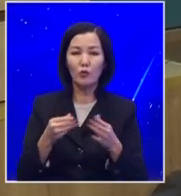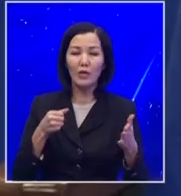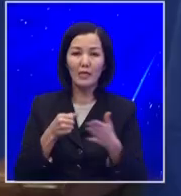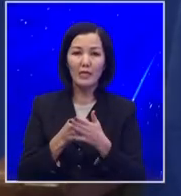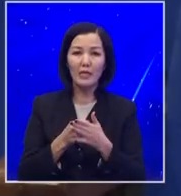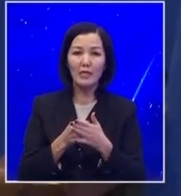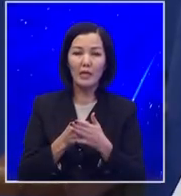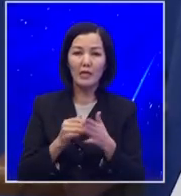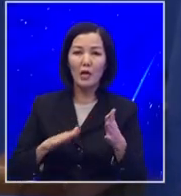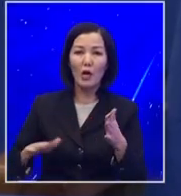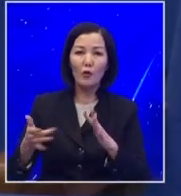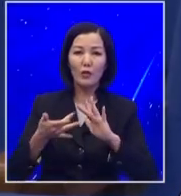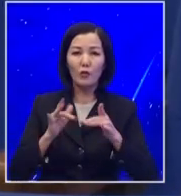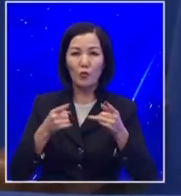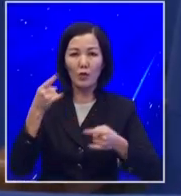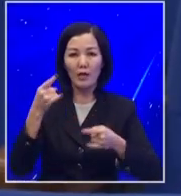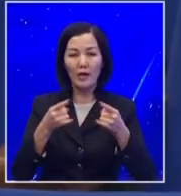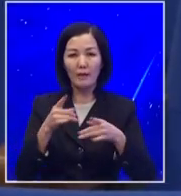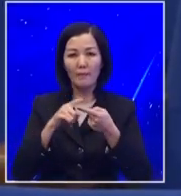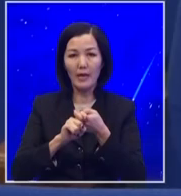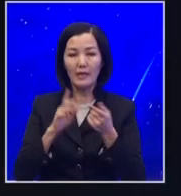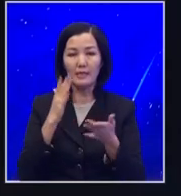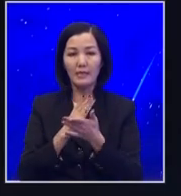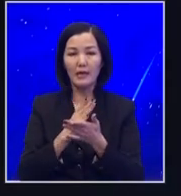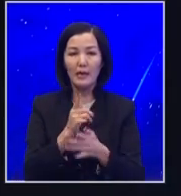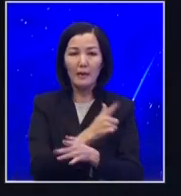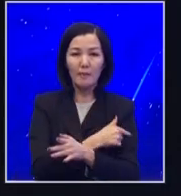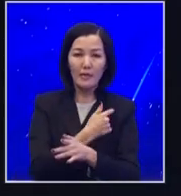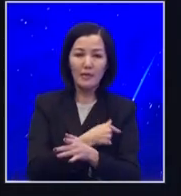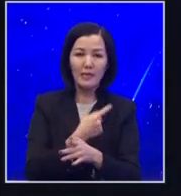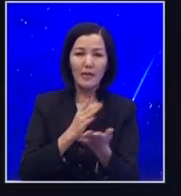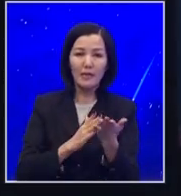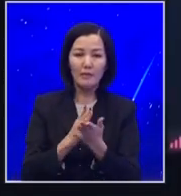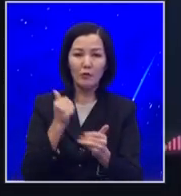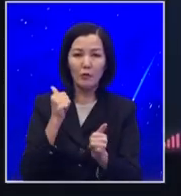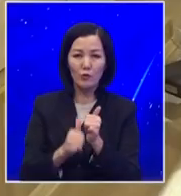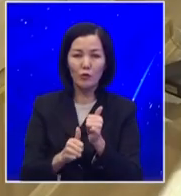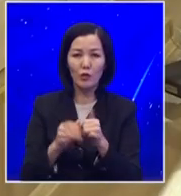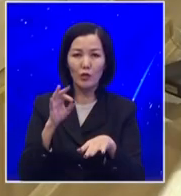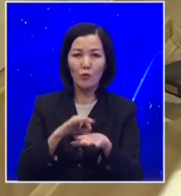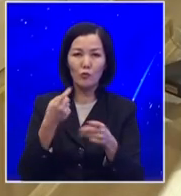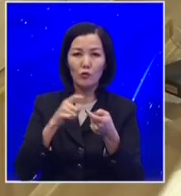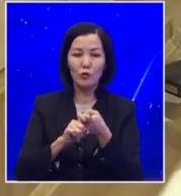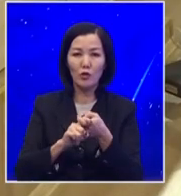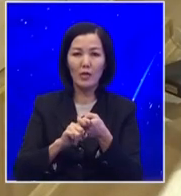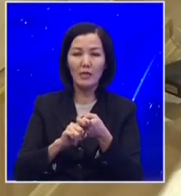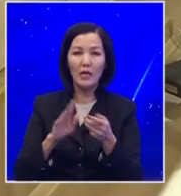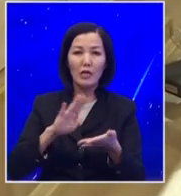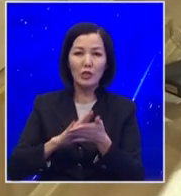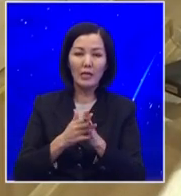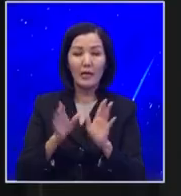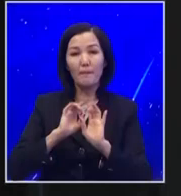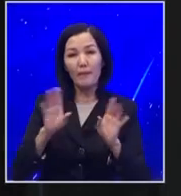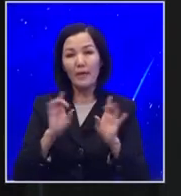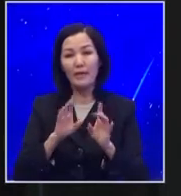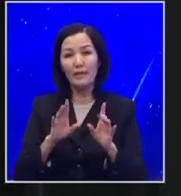облыстағы аудандармен онлайн байланыста. Медицина қызметкерлері күнделікті коронавирусты жұқтырғандардың жағдайын бақылайды, баяндайды. Кесте бойынша